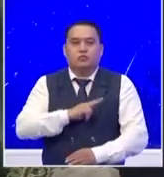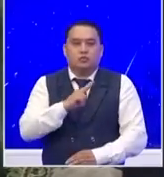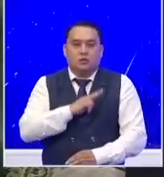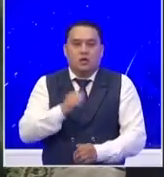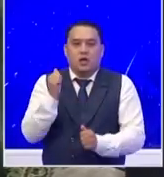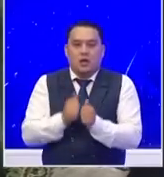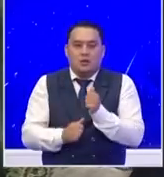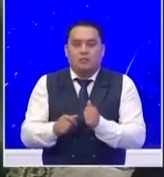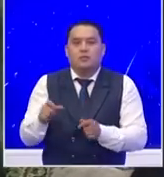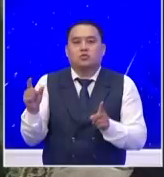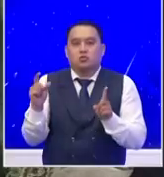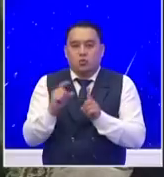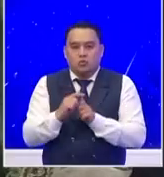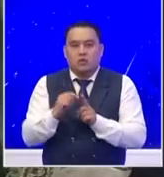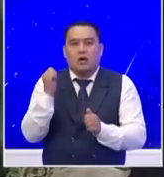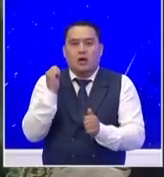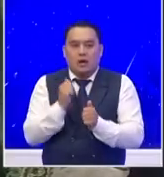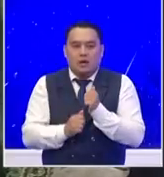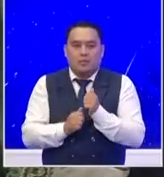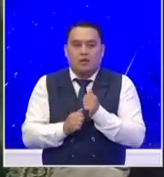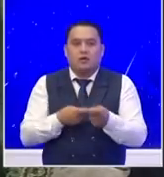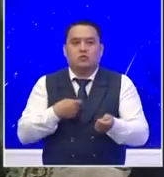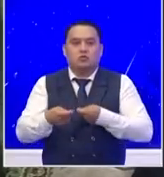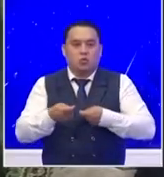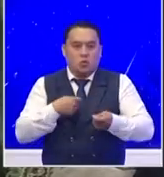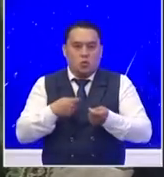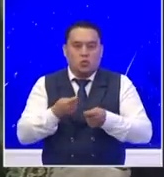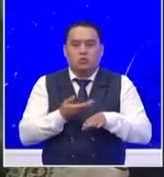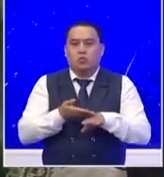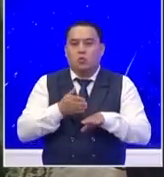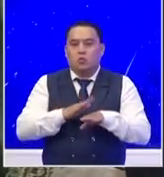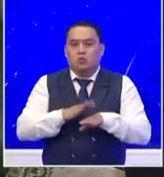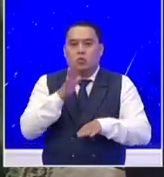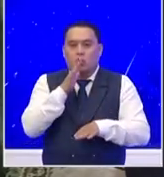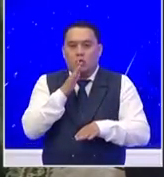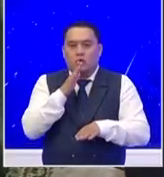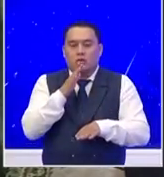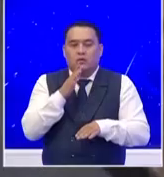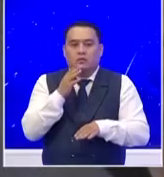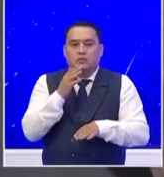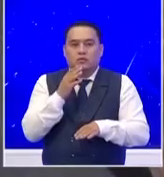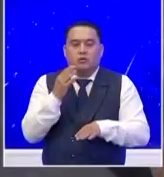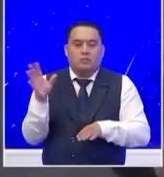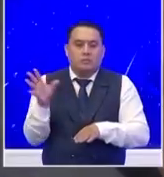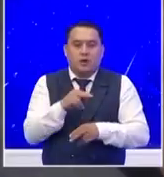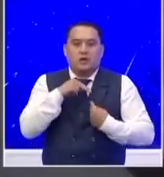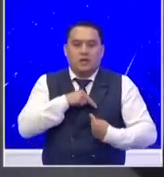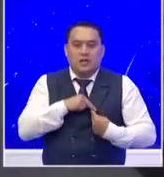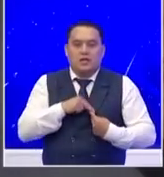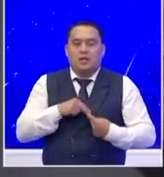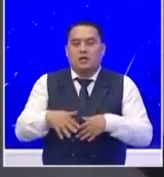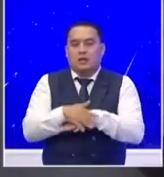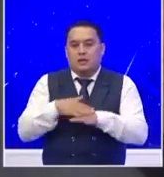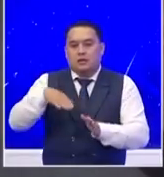айтқан сөзі, әрбір шаруаға басшылығы, қиындықтарда бізді алып шыққан кезеңдерің бәрі. Оғысының еңбегі